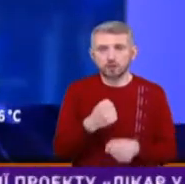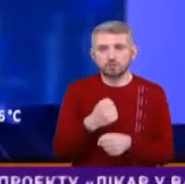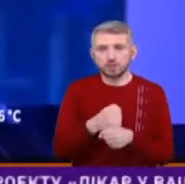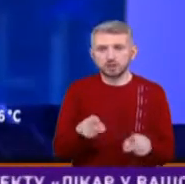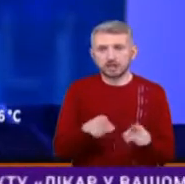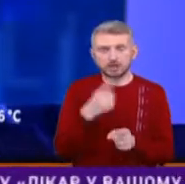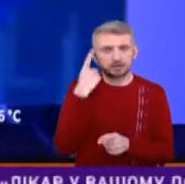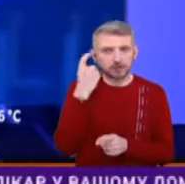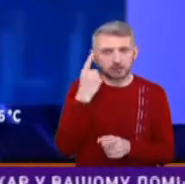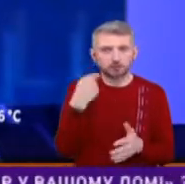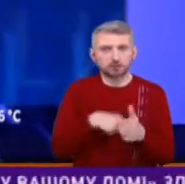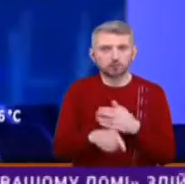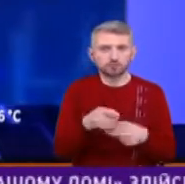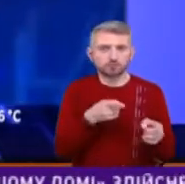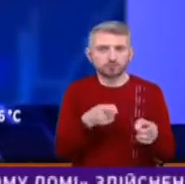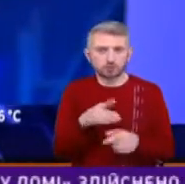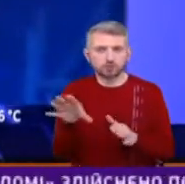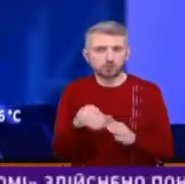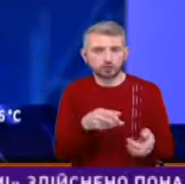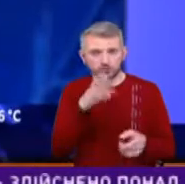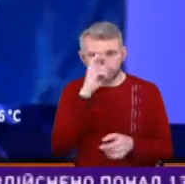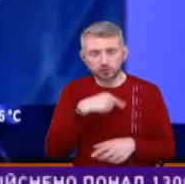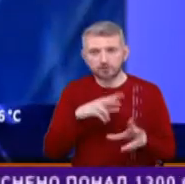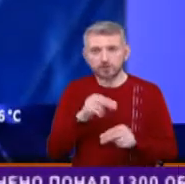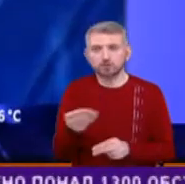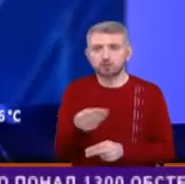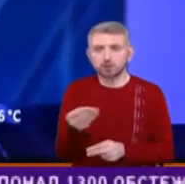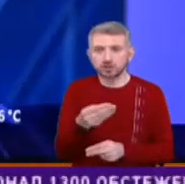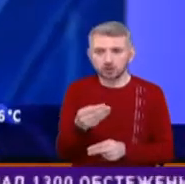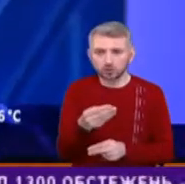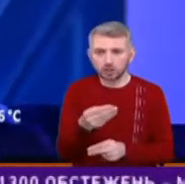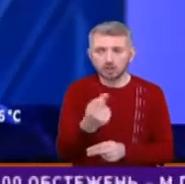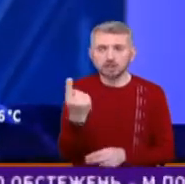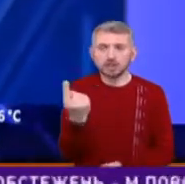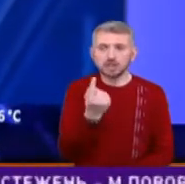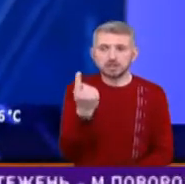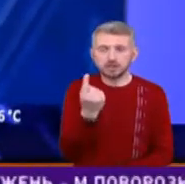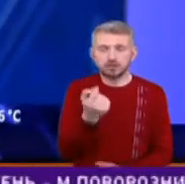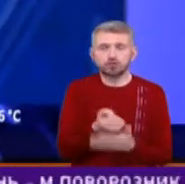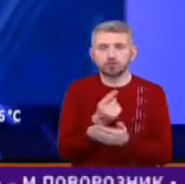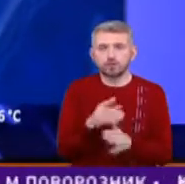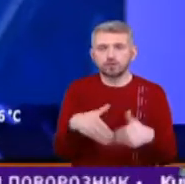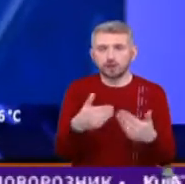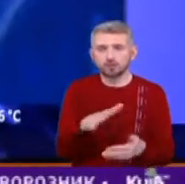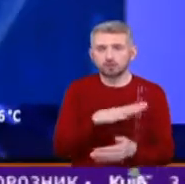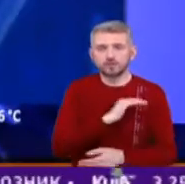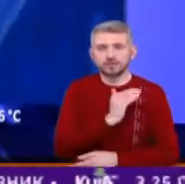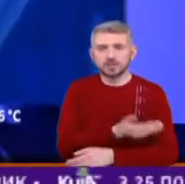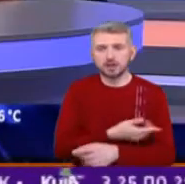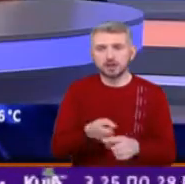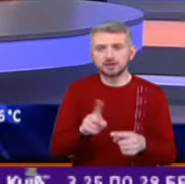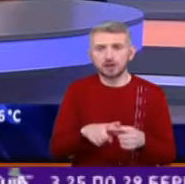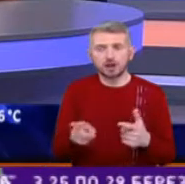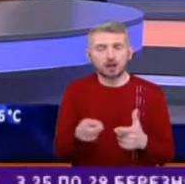таких заяв, тому що вставиш під загрозу всю державу. Так от, я вважаю, що Порошенко, єдиний для нього варіант був сильний, це